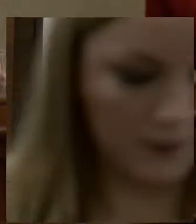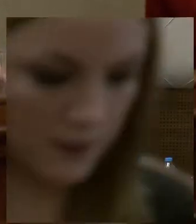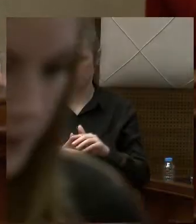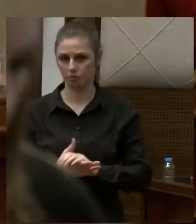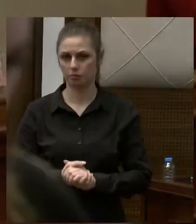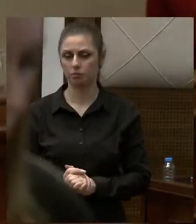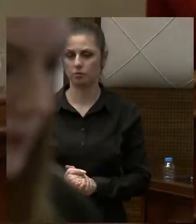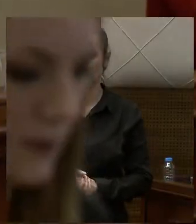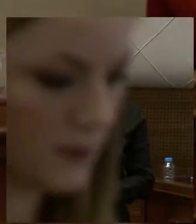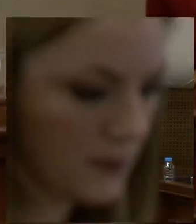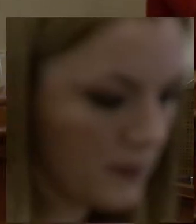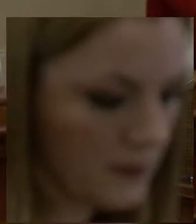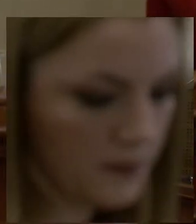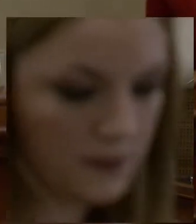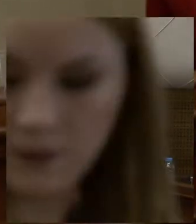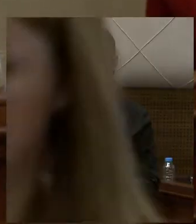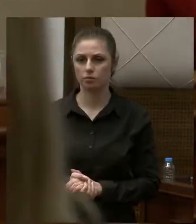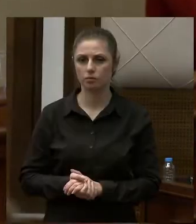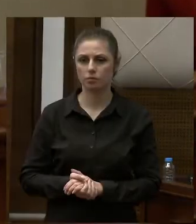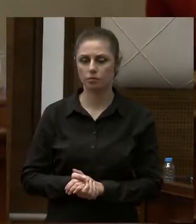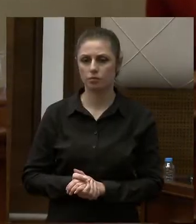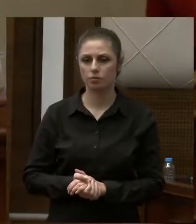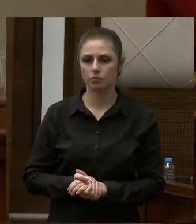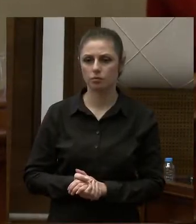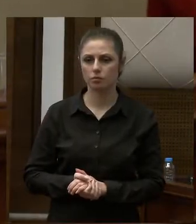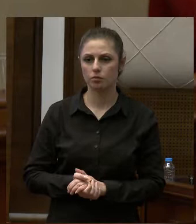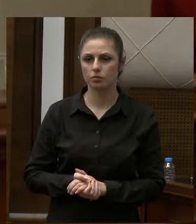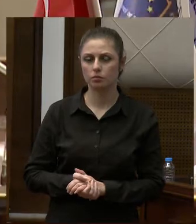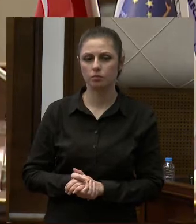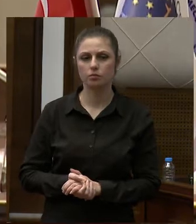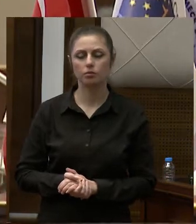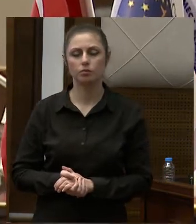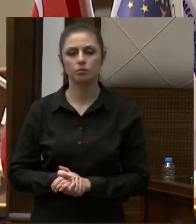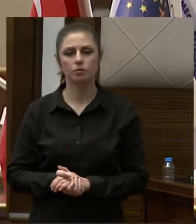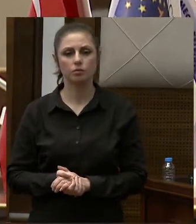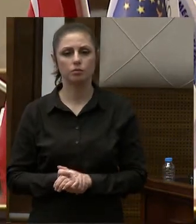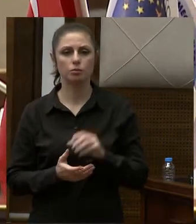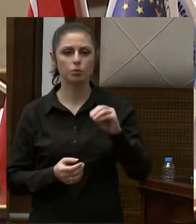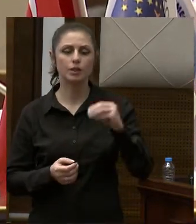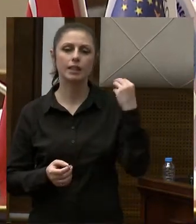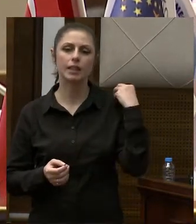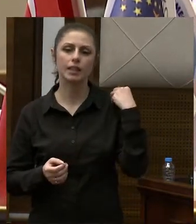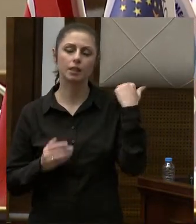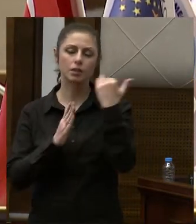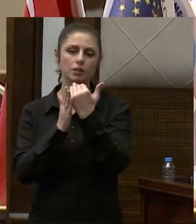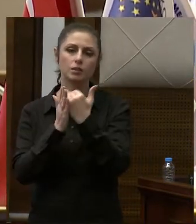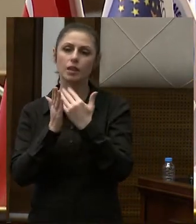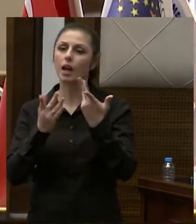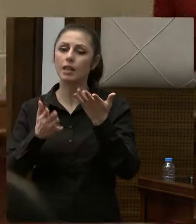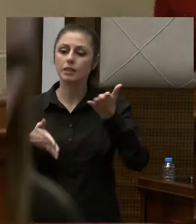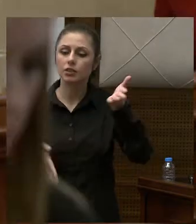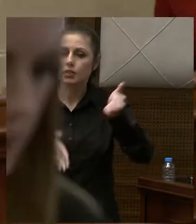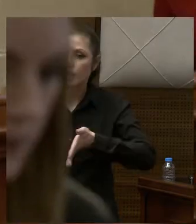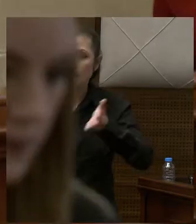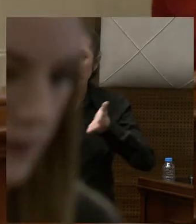gibi Albatros'a kadar hepsi konuttu, ticarete çevirdik. Benzeri. Şimdiki yeni yönetmelikte bununla ilgili hangi caddelerde, zemin